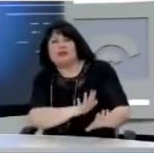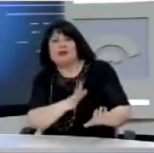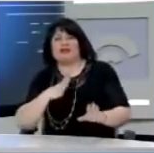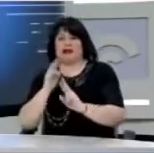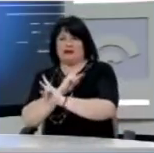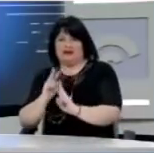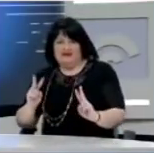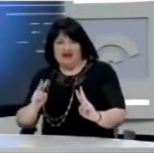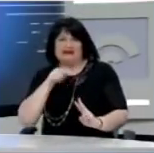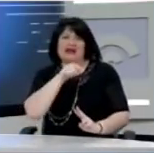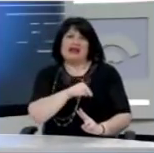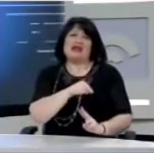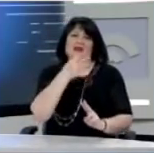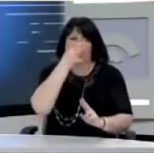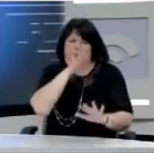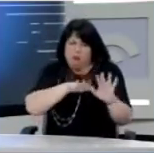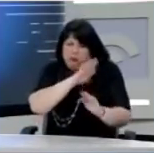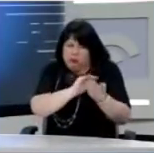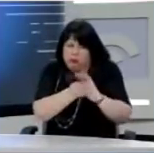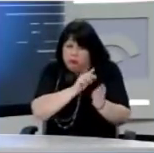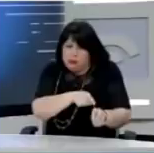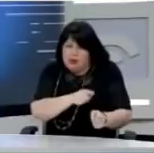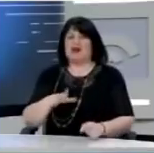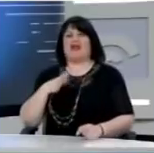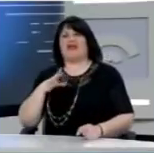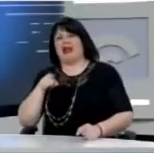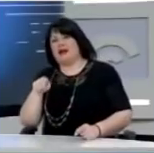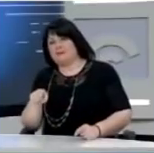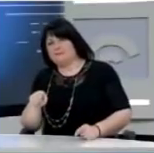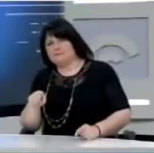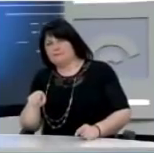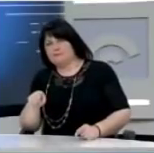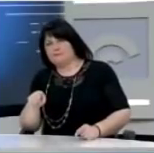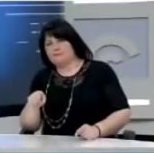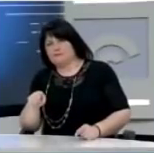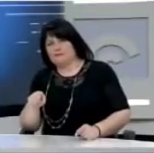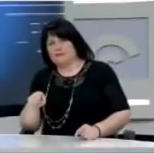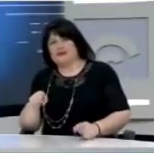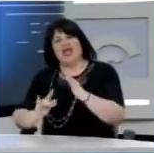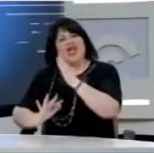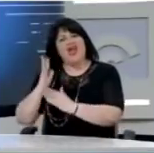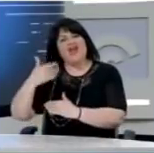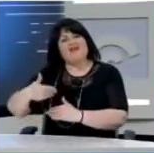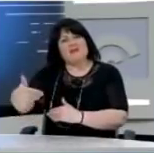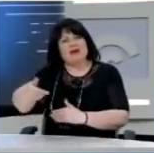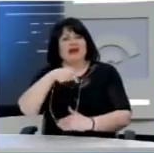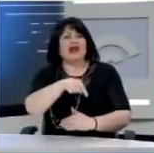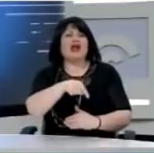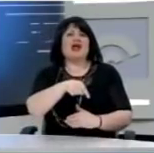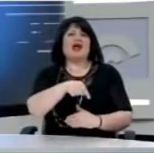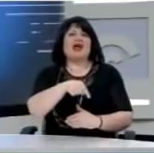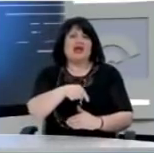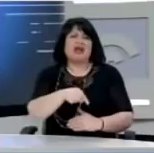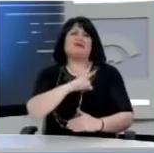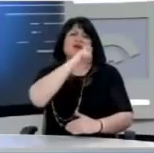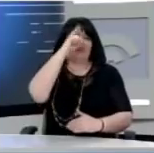διαφάνεια ή την διαφορά του παλιού καθεστώτος. Αν θέλει ένα μέλλον ευημερίας ή ένα μέλλον κοινωνικής